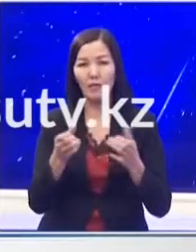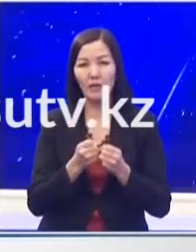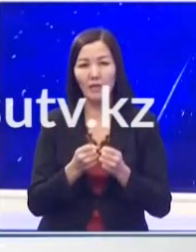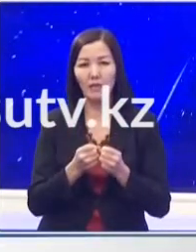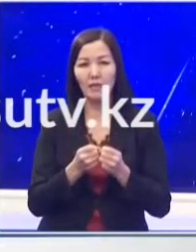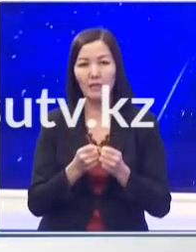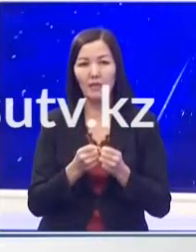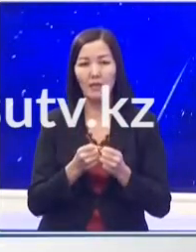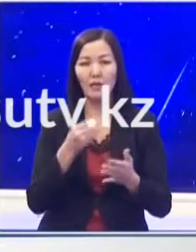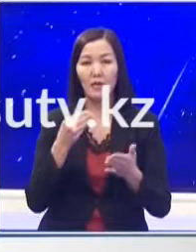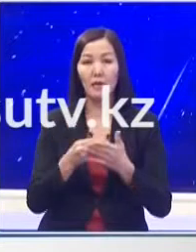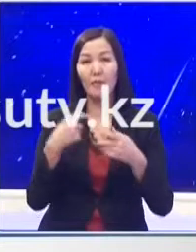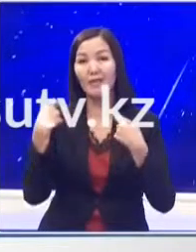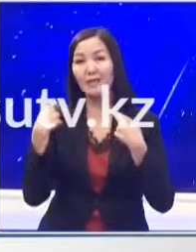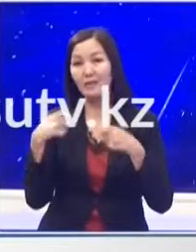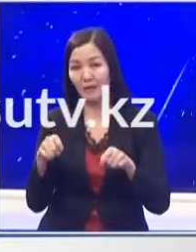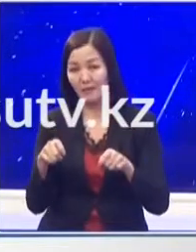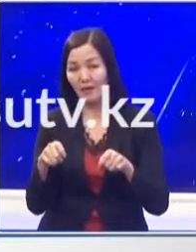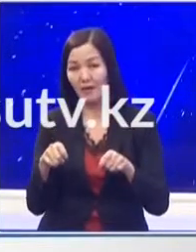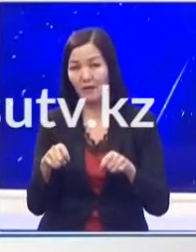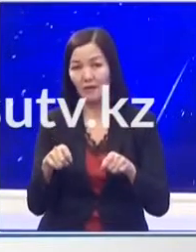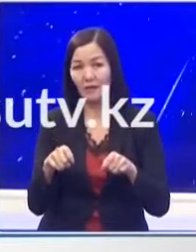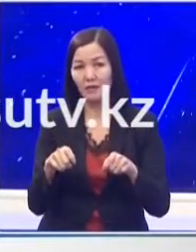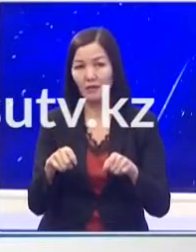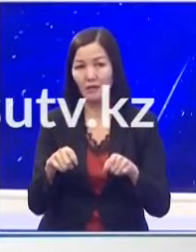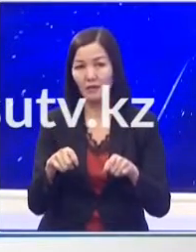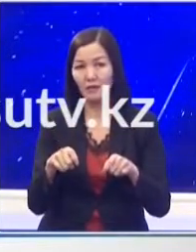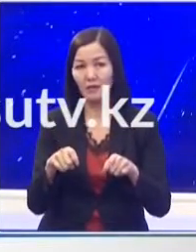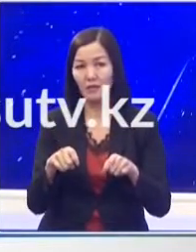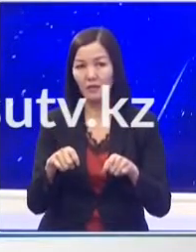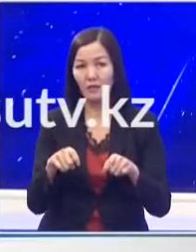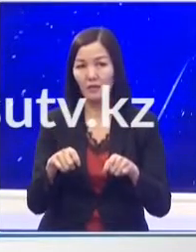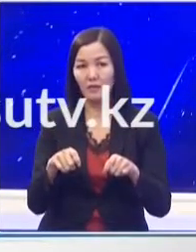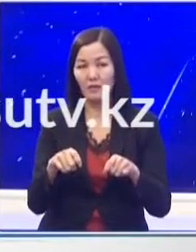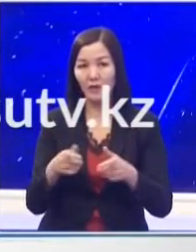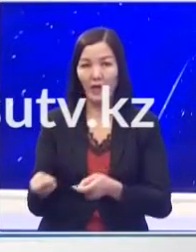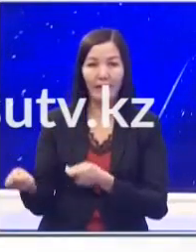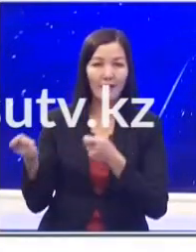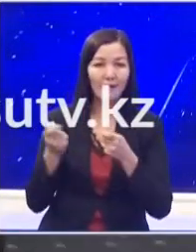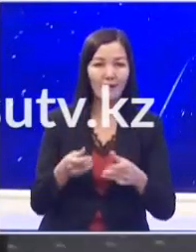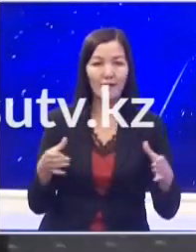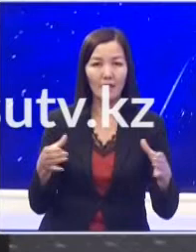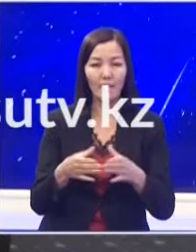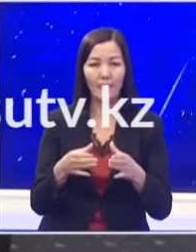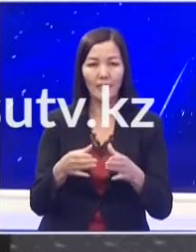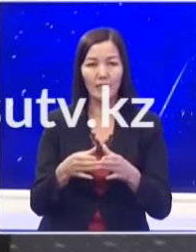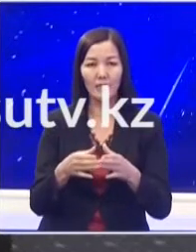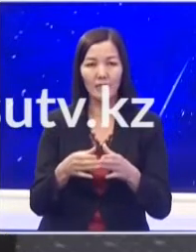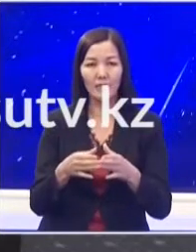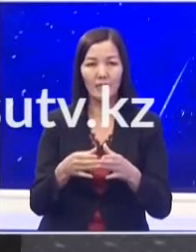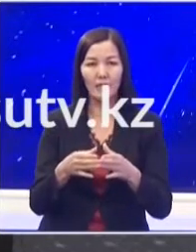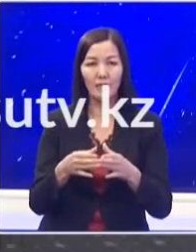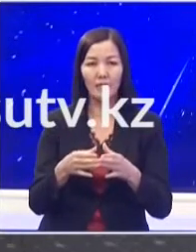бағаменен өткізсе, сол қымбат бағаменен өткізген оптовый поставщикті біз антимонопольный